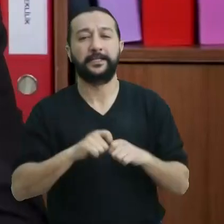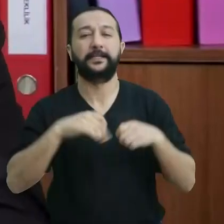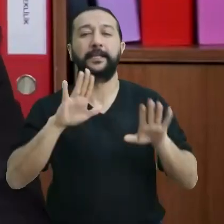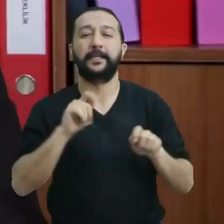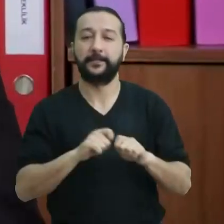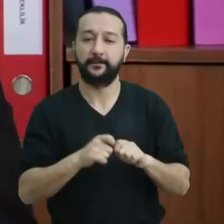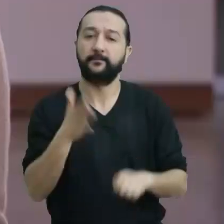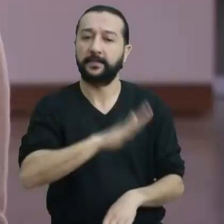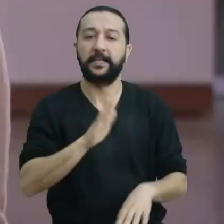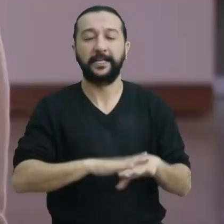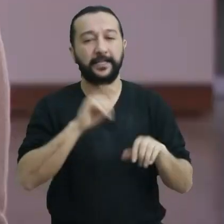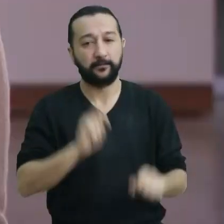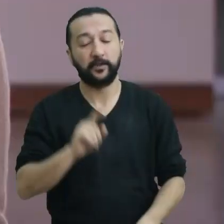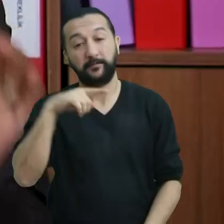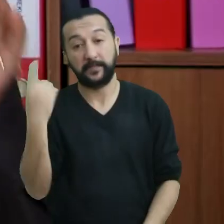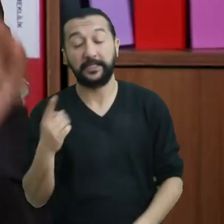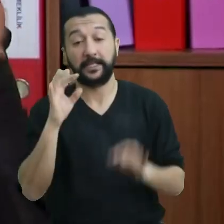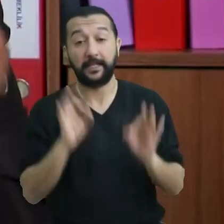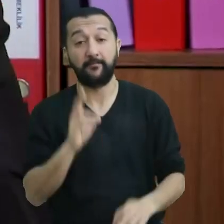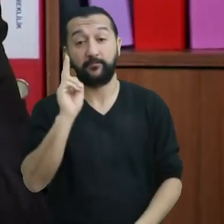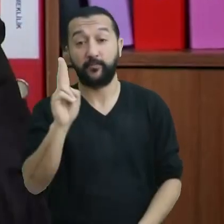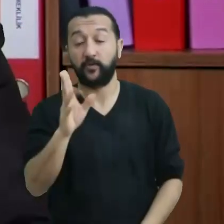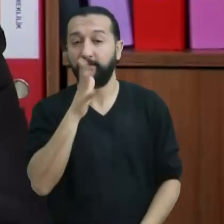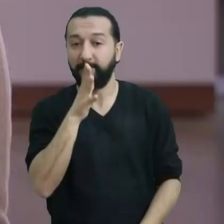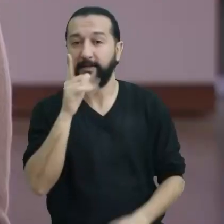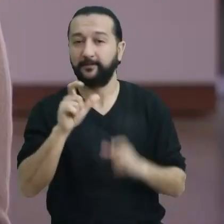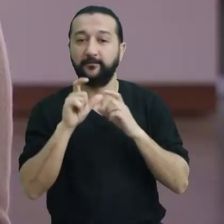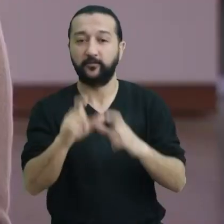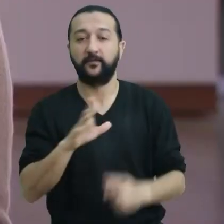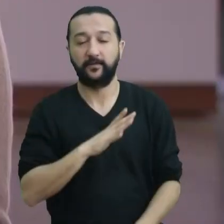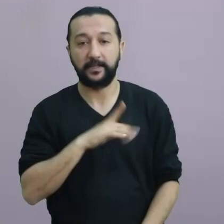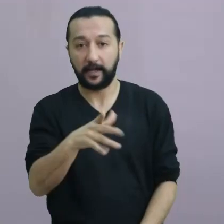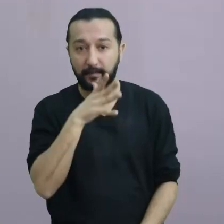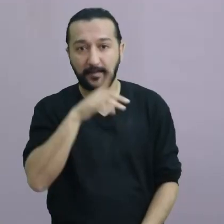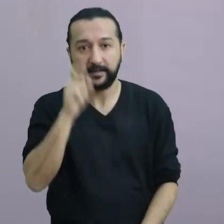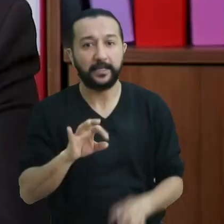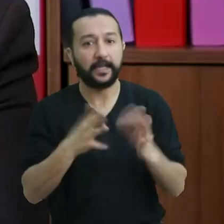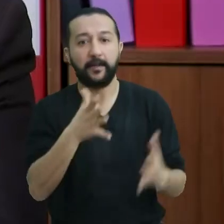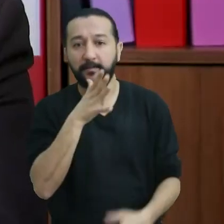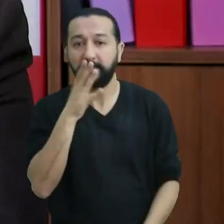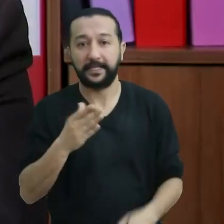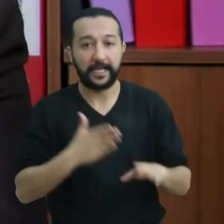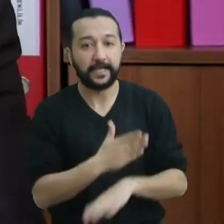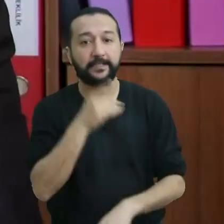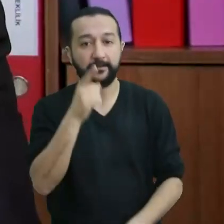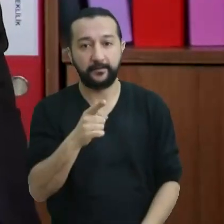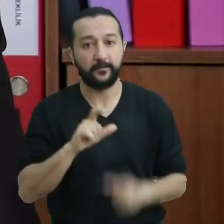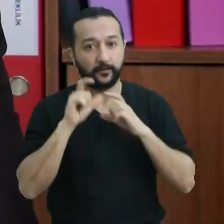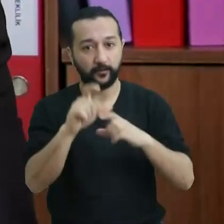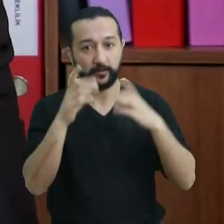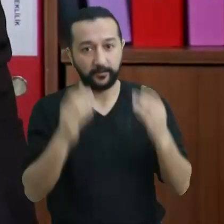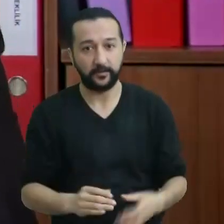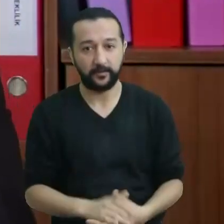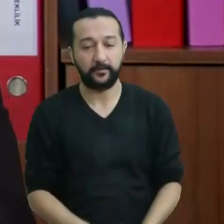işi bir şekilde hallediyoruz da tam onluk bir bilmece vardı. Aa, bilmece mi? Ne bilmecesi? Gerçekten. Sorayım